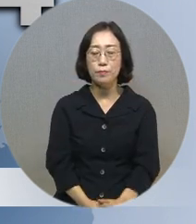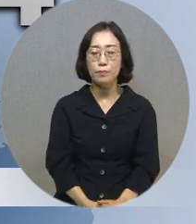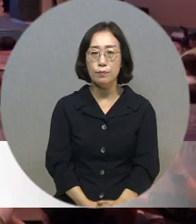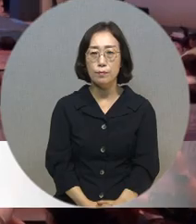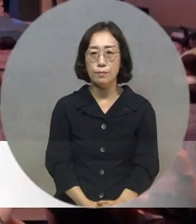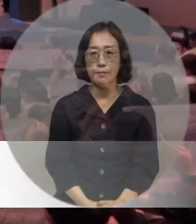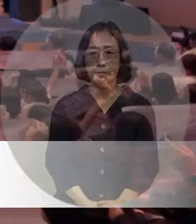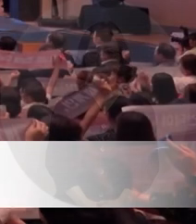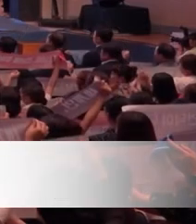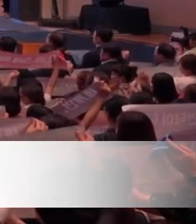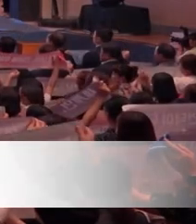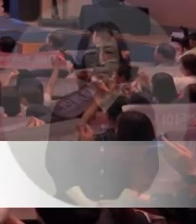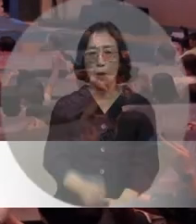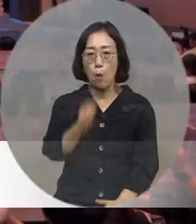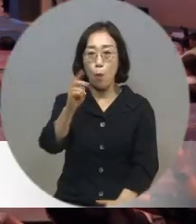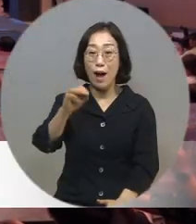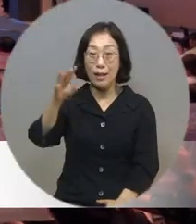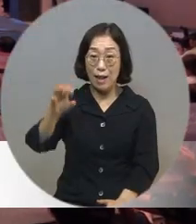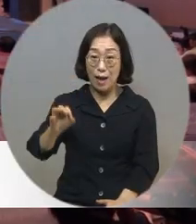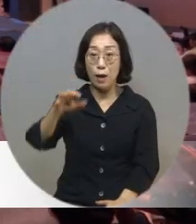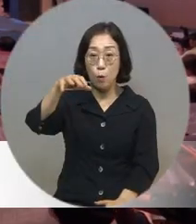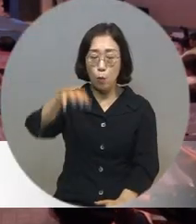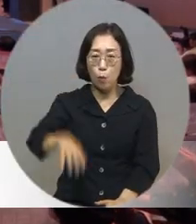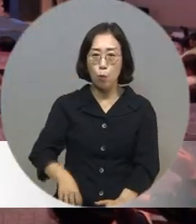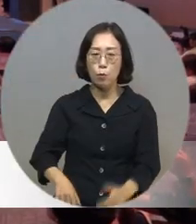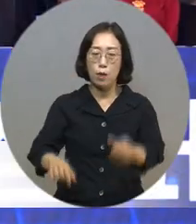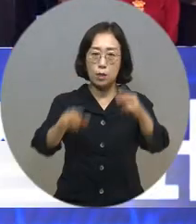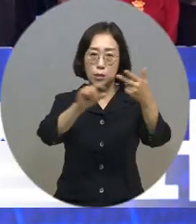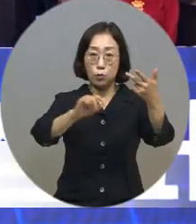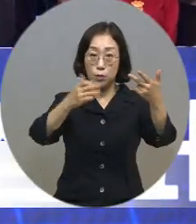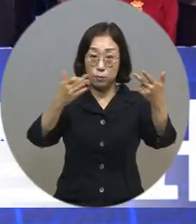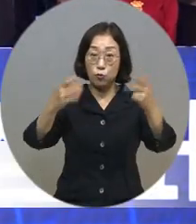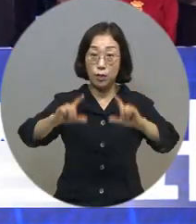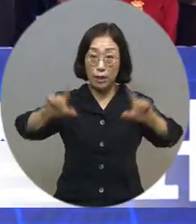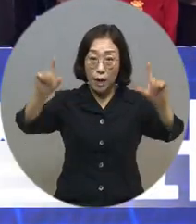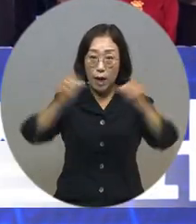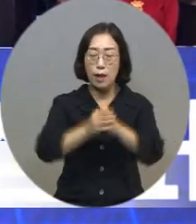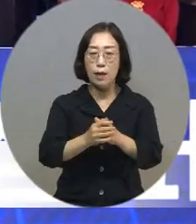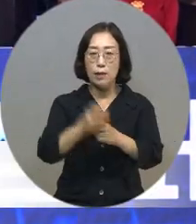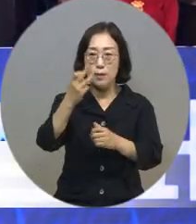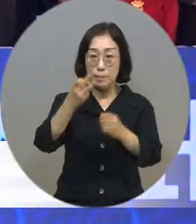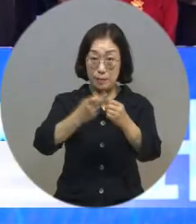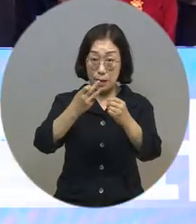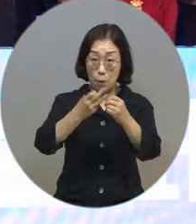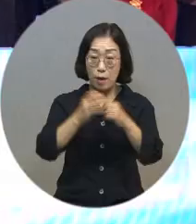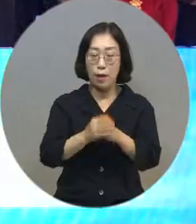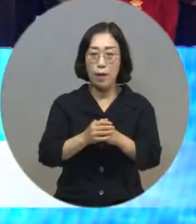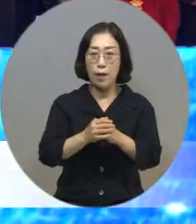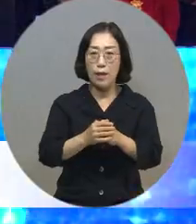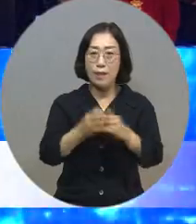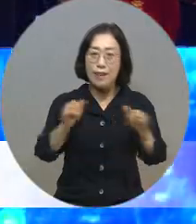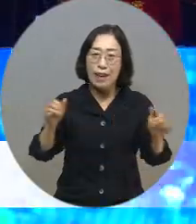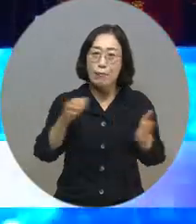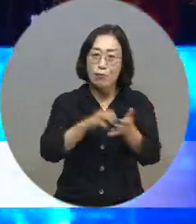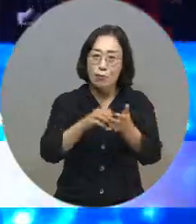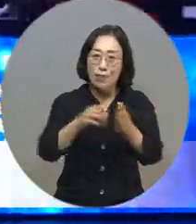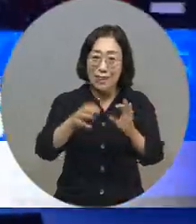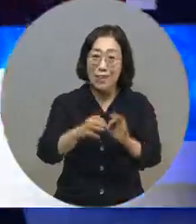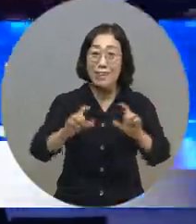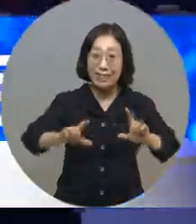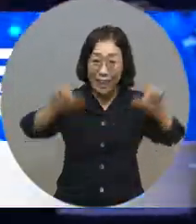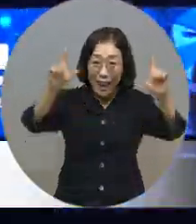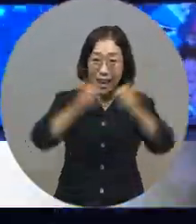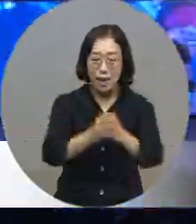다녀왔습니다 전남 광양시는 지난 19일 제 13회 인구의 날을 기념해 인구정책 시민